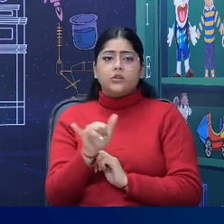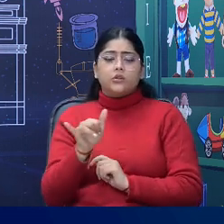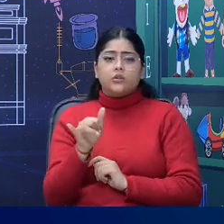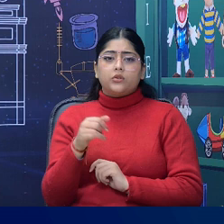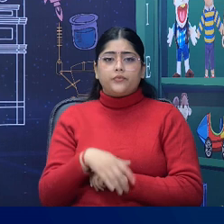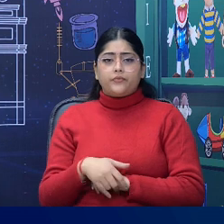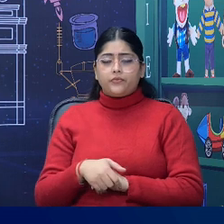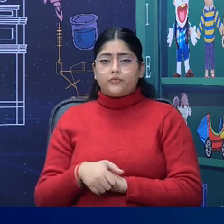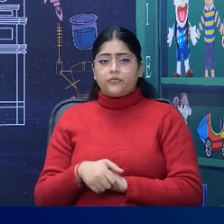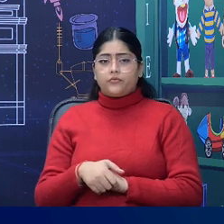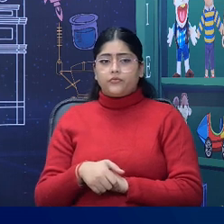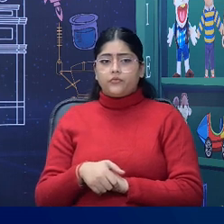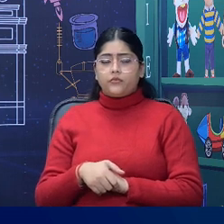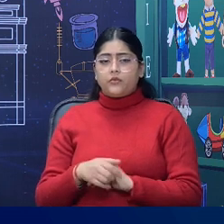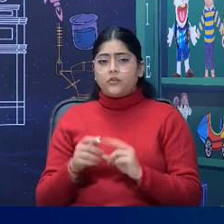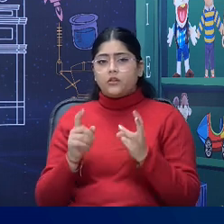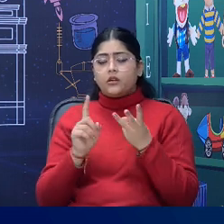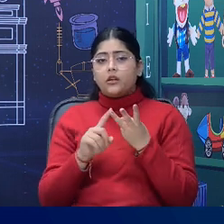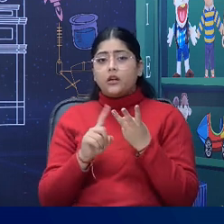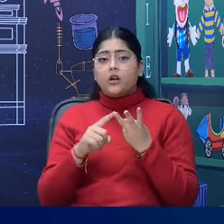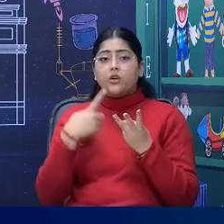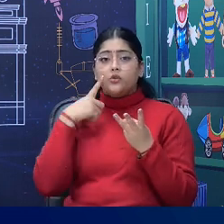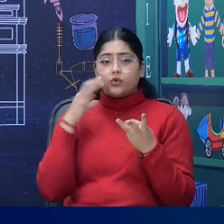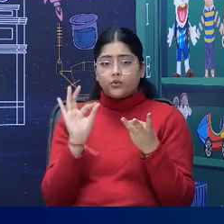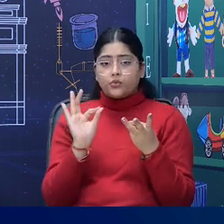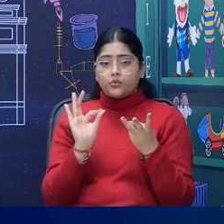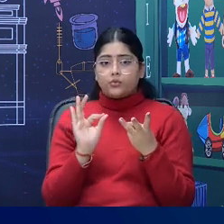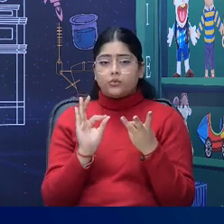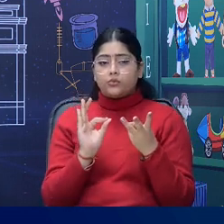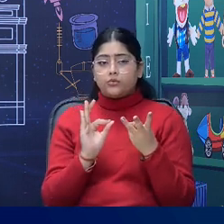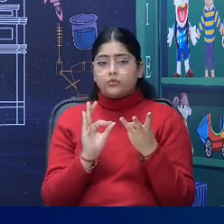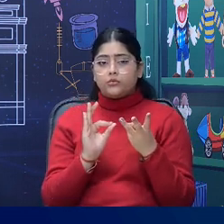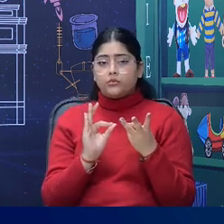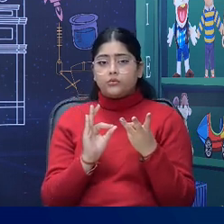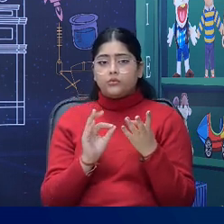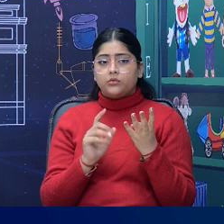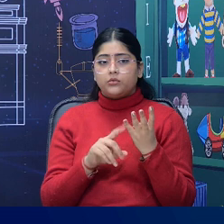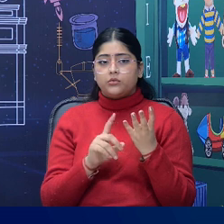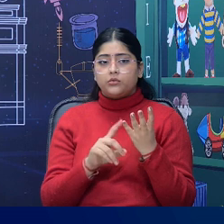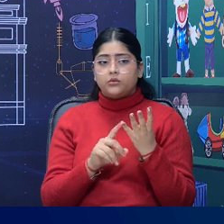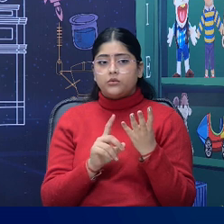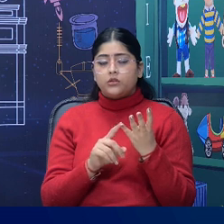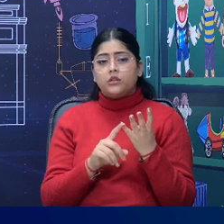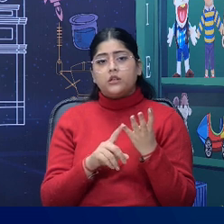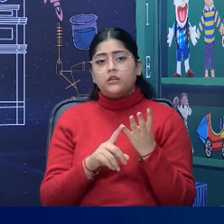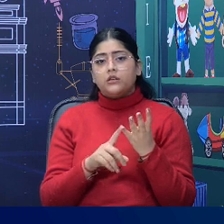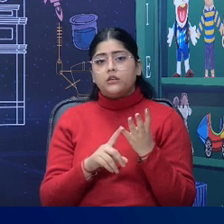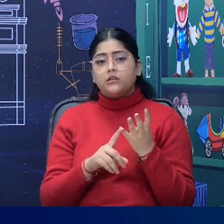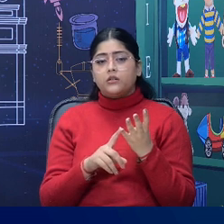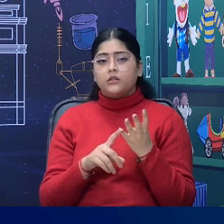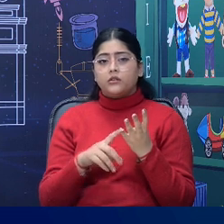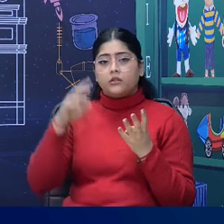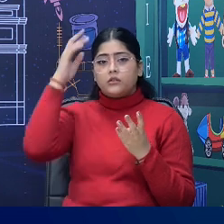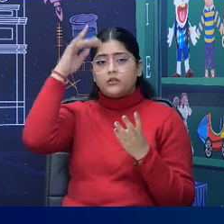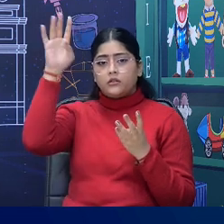वाला लिनर से है मतलब ओरिजिनल ठीक है और दार्शनिक फिलोसोफर बिल्कुल जी सर